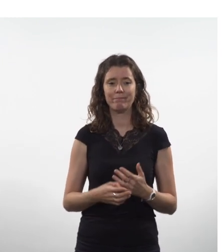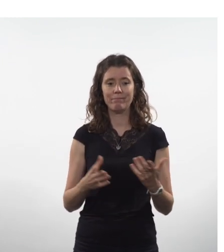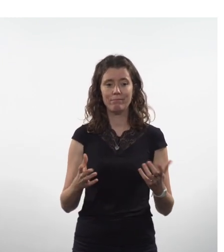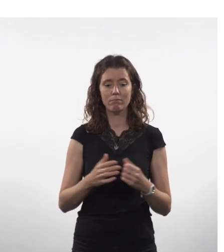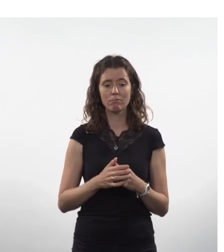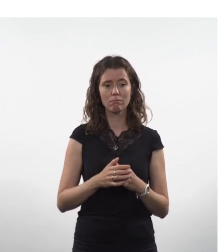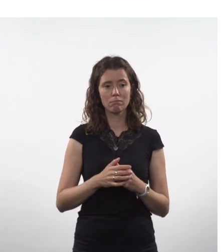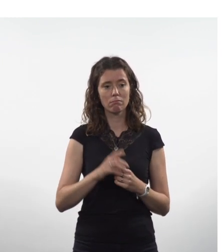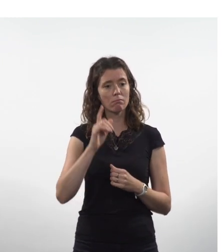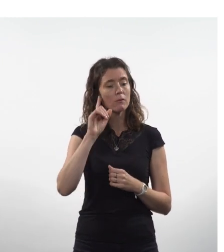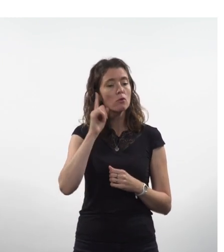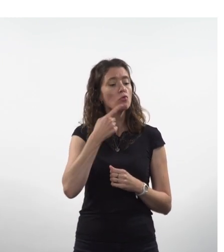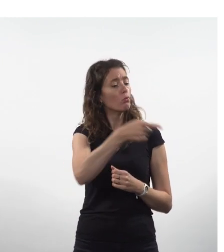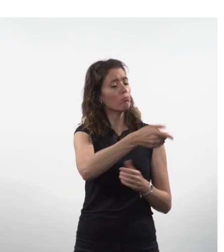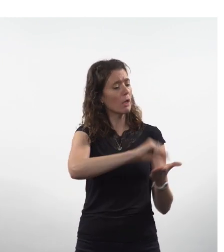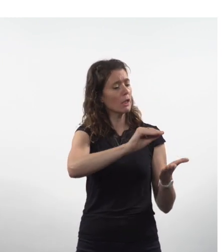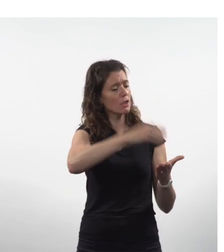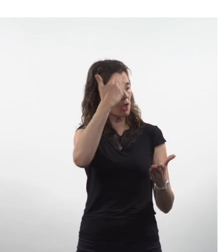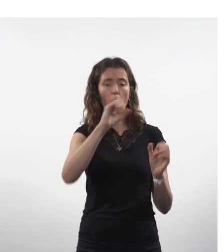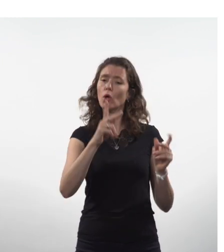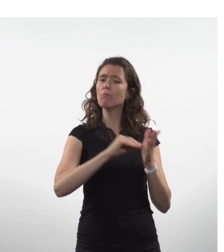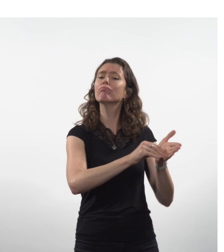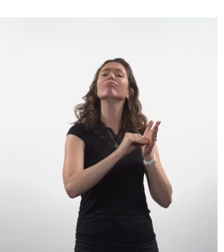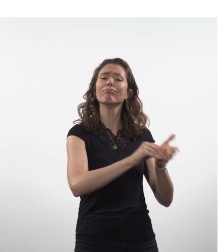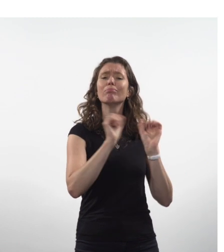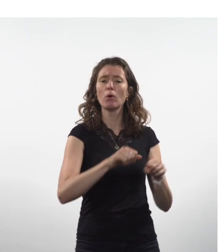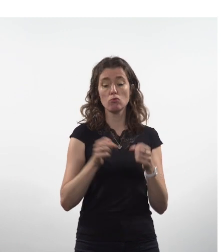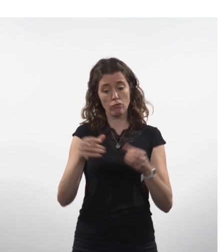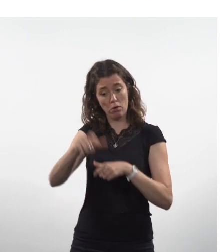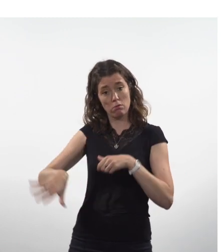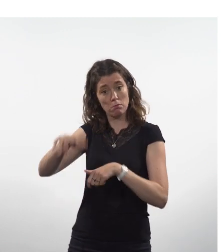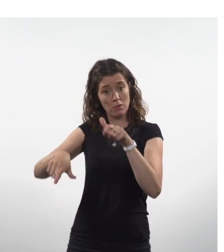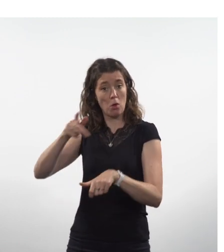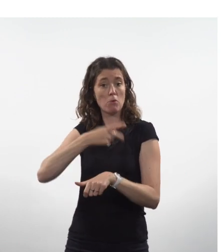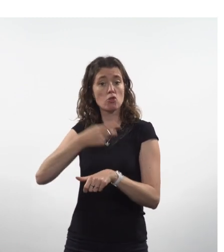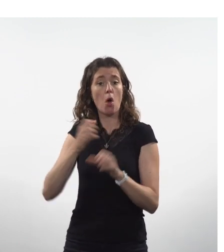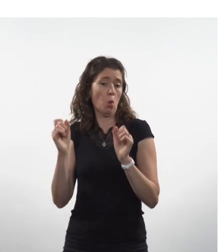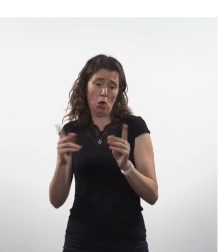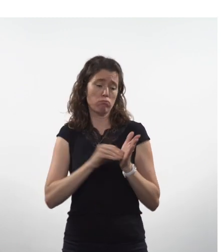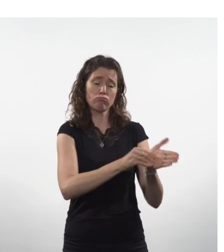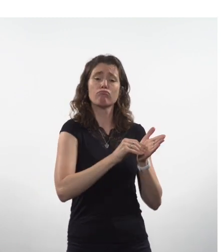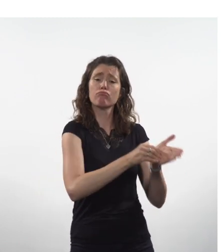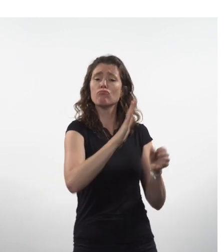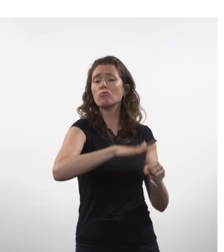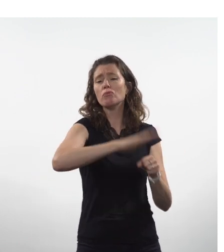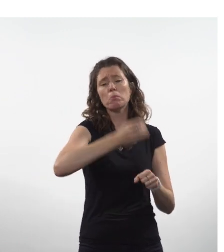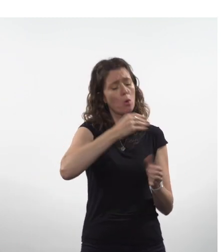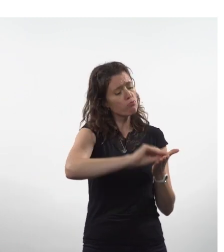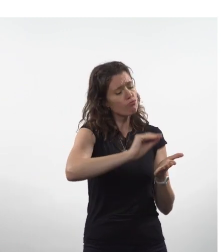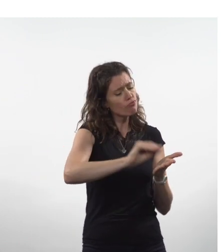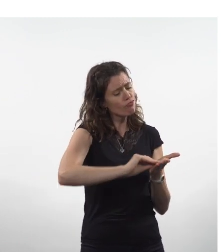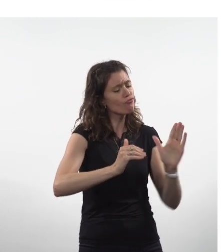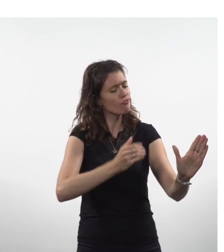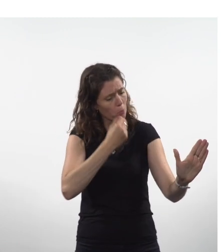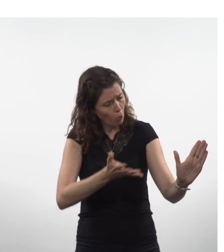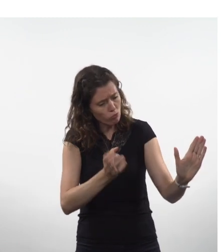le sourd écrit, donc je vais pouvoir écrire. Et on voit beaucoup de médecins qui se satisfont tout à fait j'écris sur le papier,